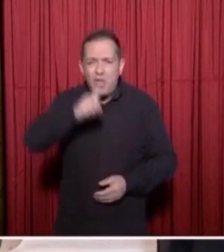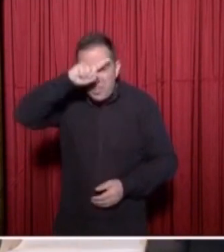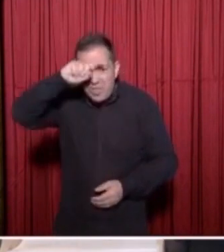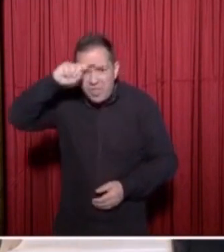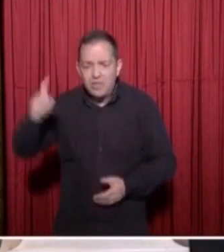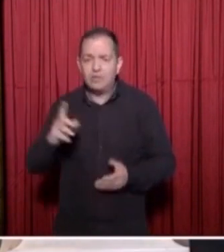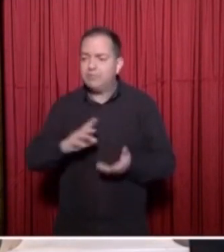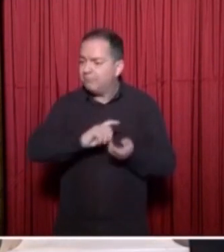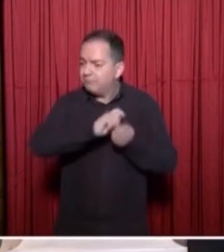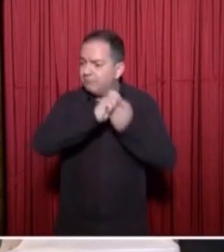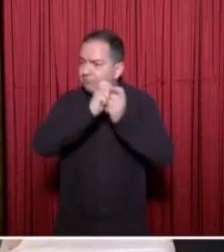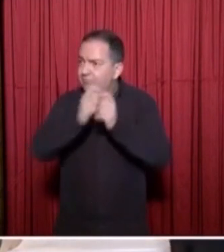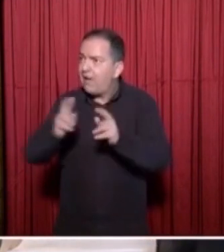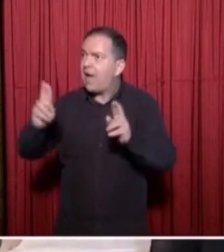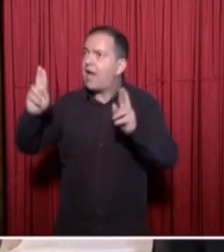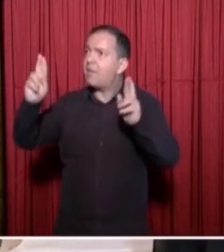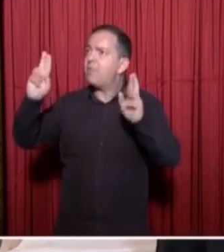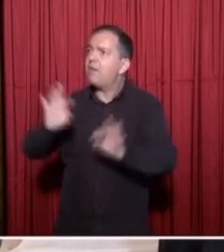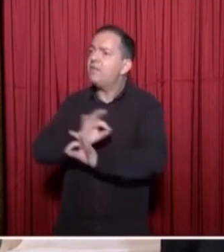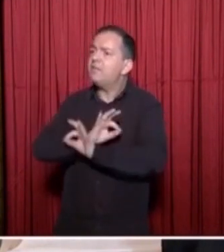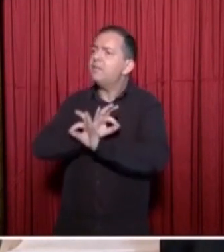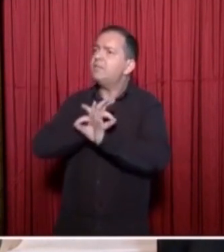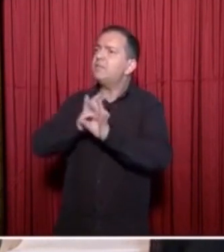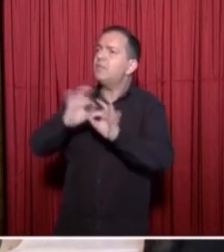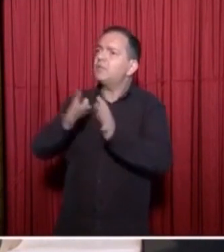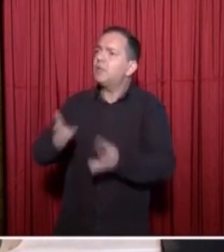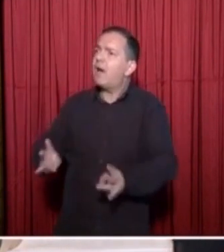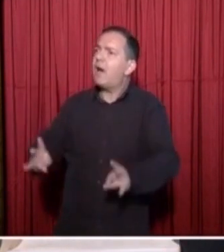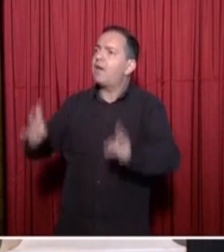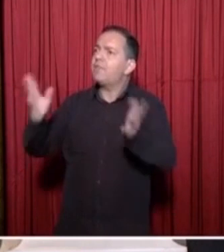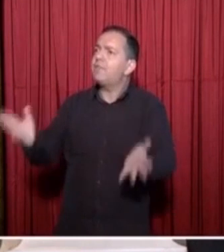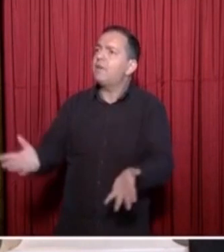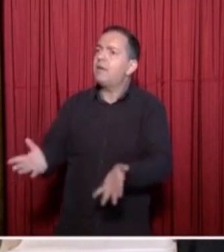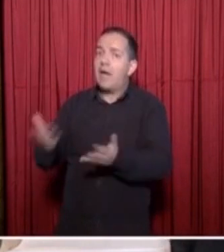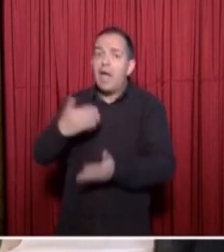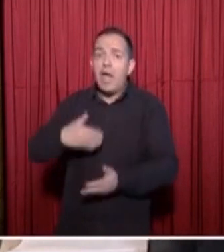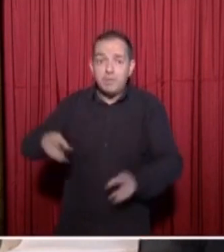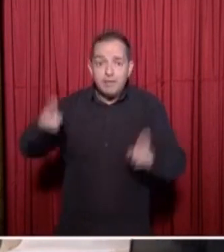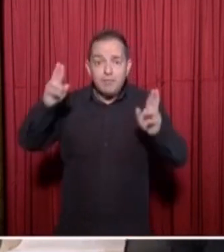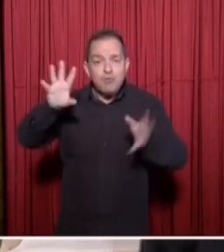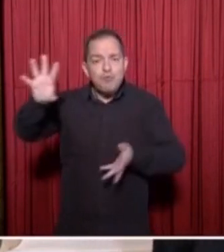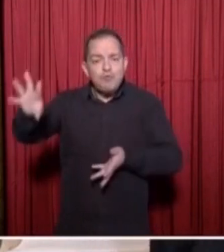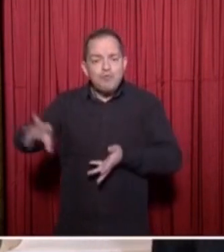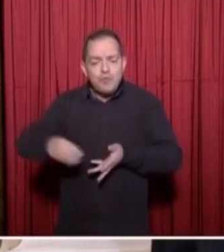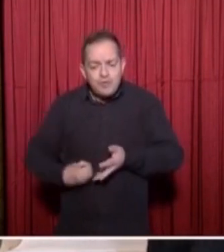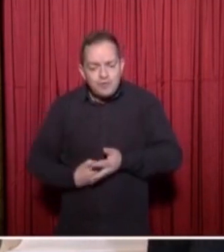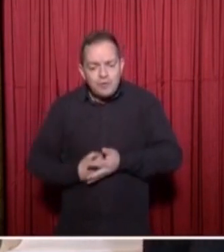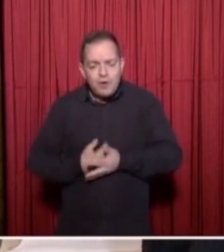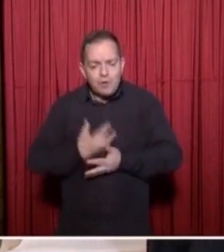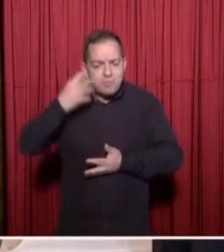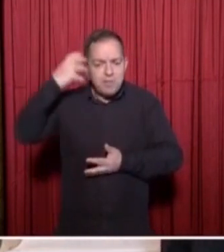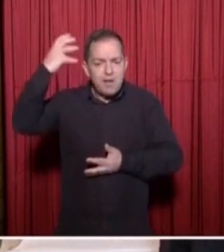την ελπίδα και στη βεβαιότητα της Αναστάσεως, να το ζήσουμε βιωματικά,